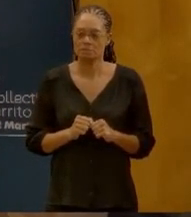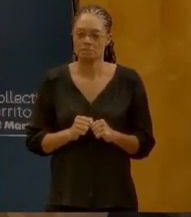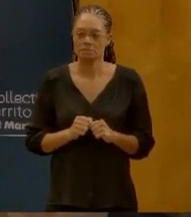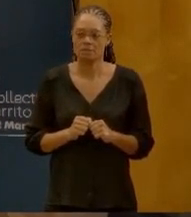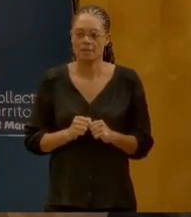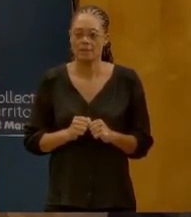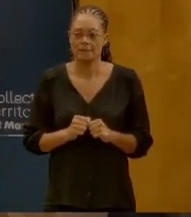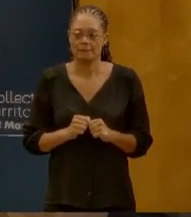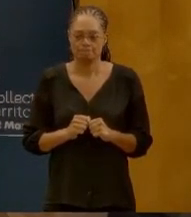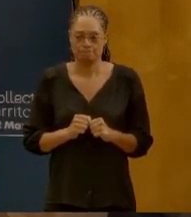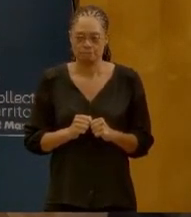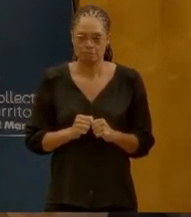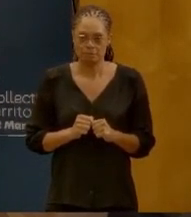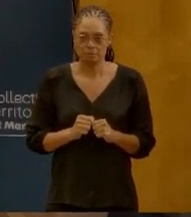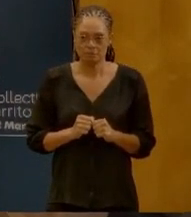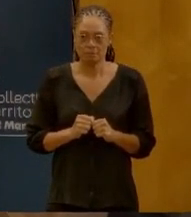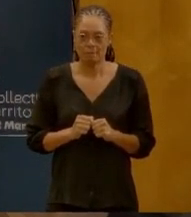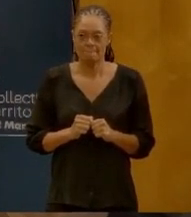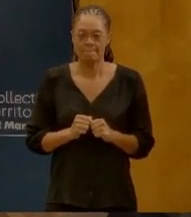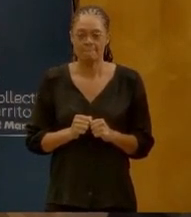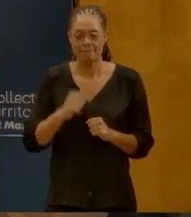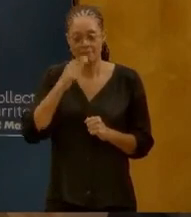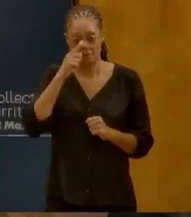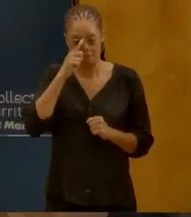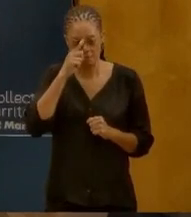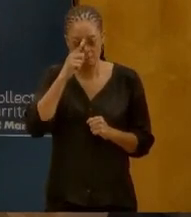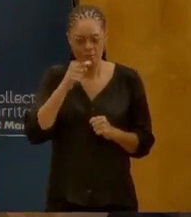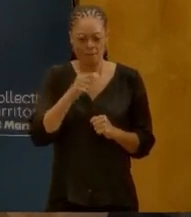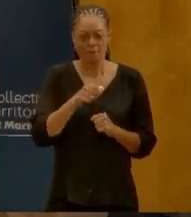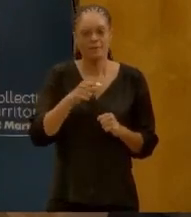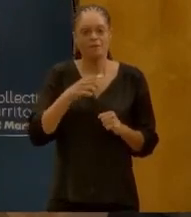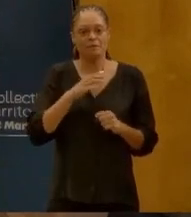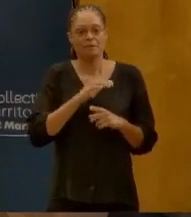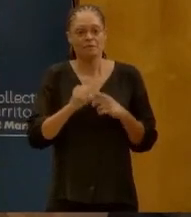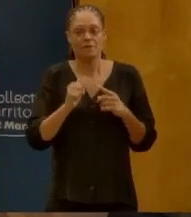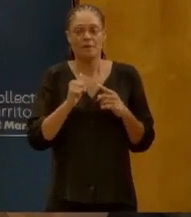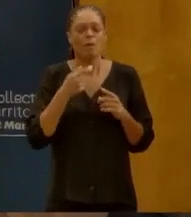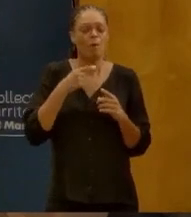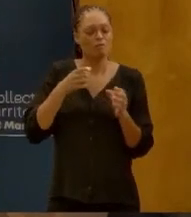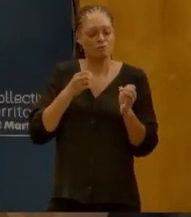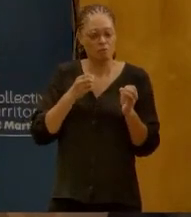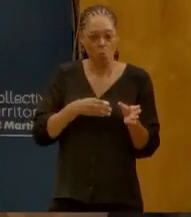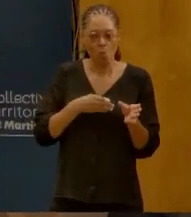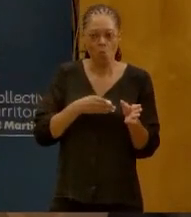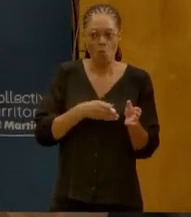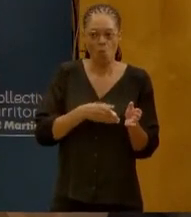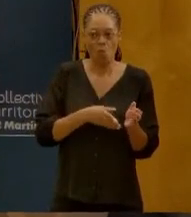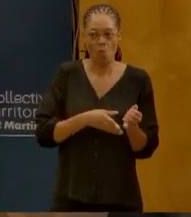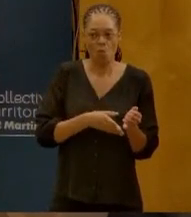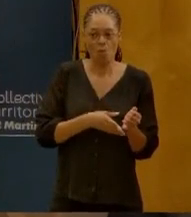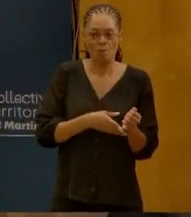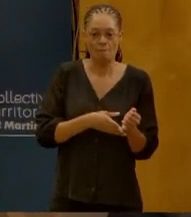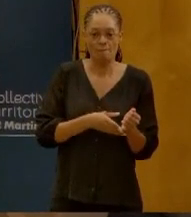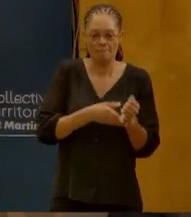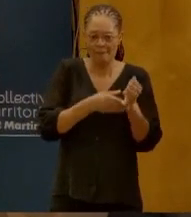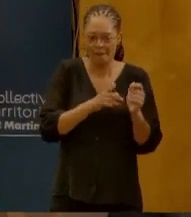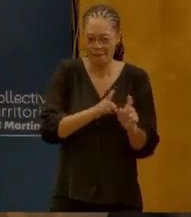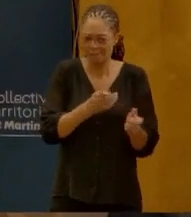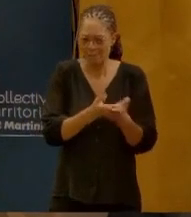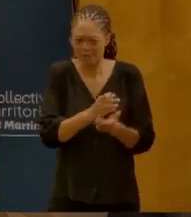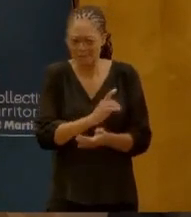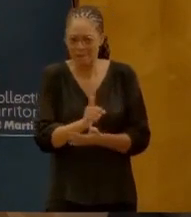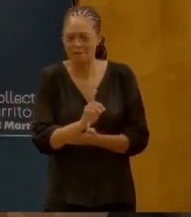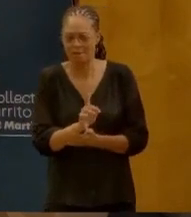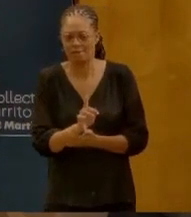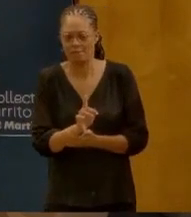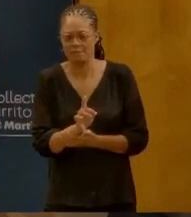que parce qu'on va appliquer ce qui est applicable, qu'on ne va pas aider le cycliste martinique. Il ne faut pas que l'on pense à ça du tout. Hein. Ça veut